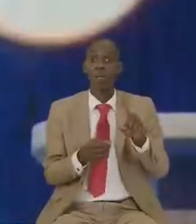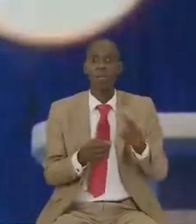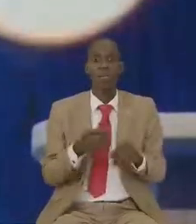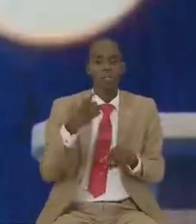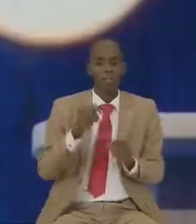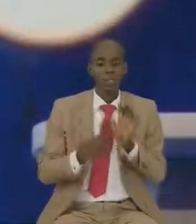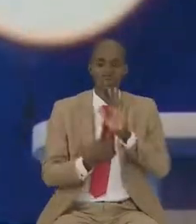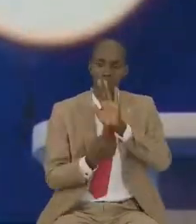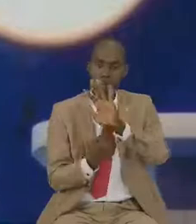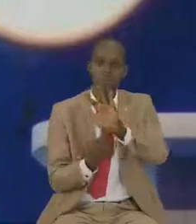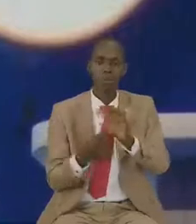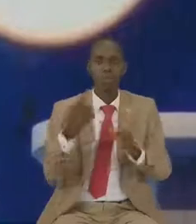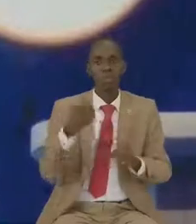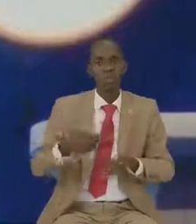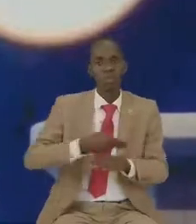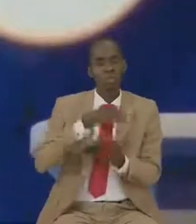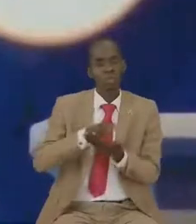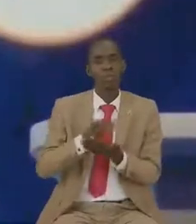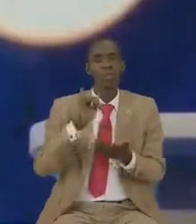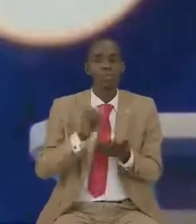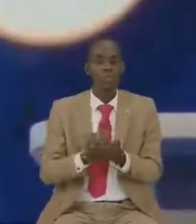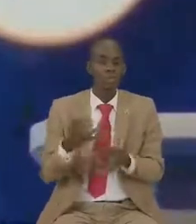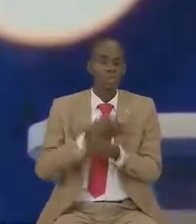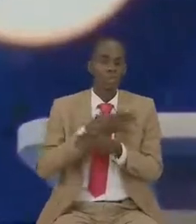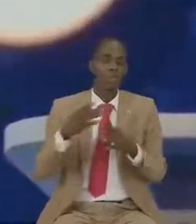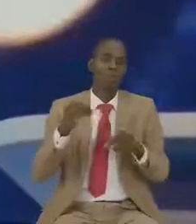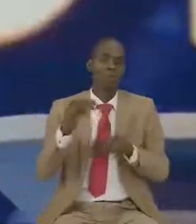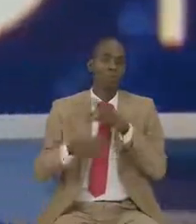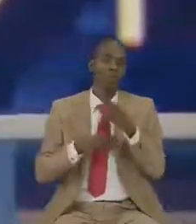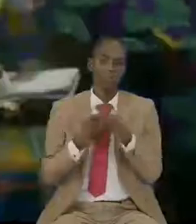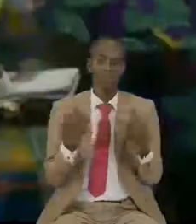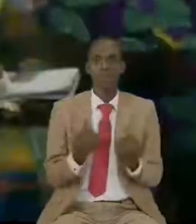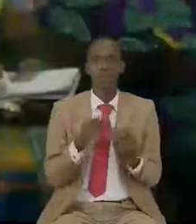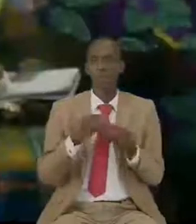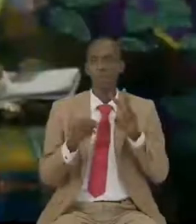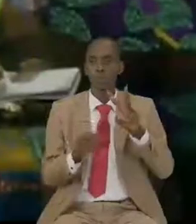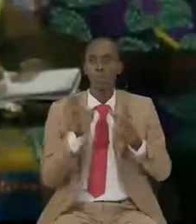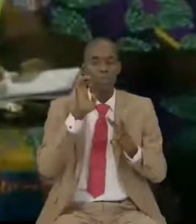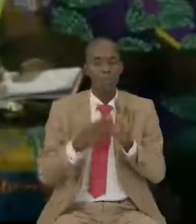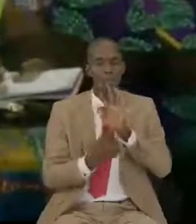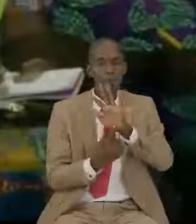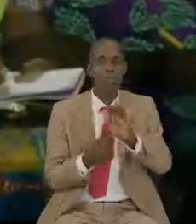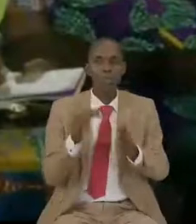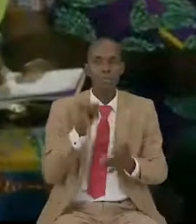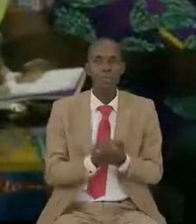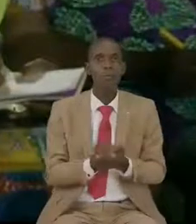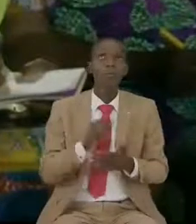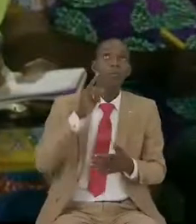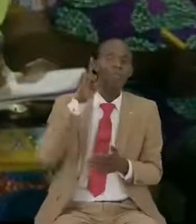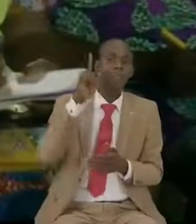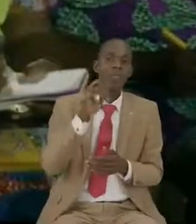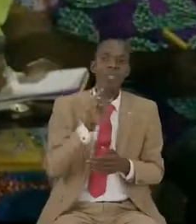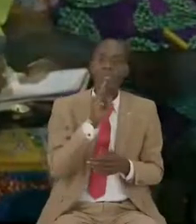montré l'agneau qui ôte nos péchés. 2, il a montré qu'il est de